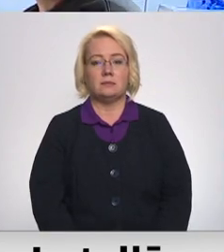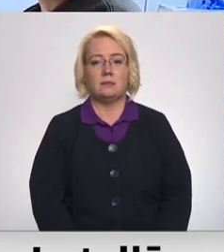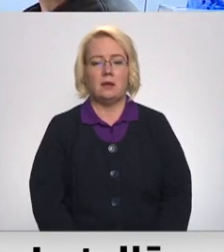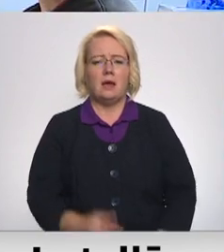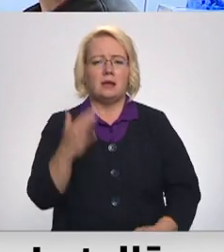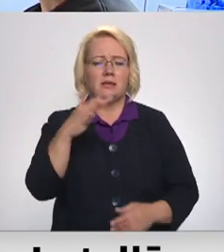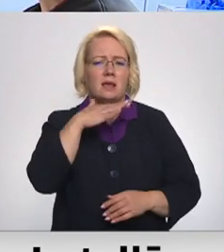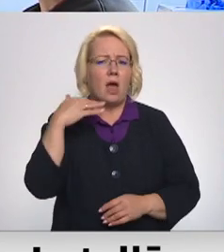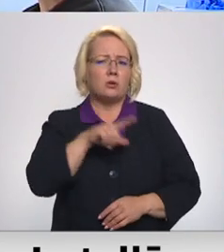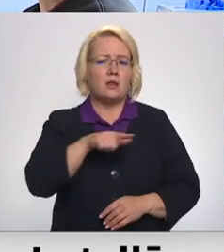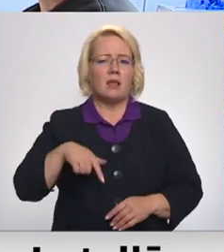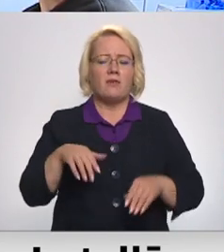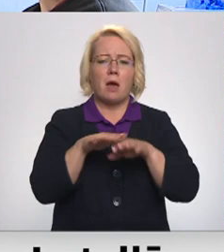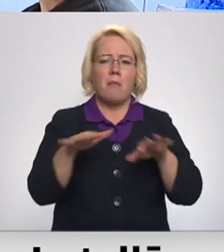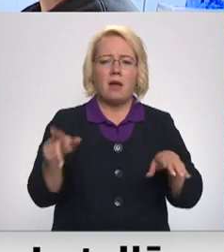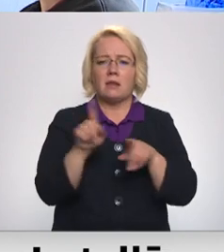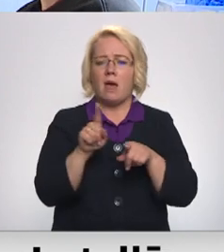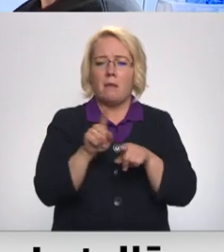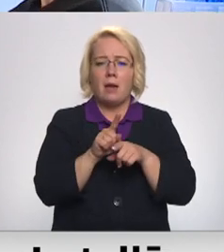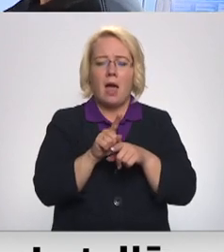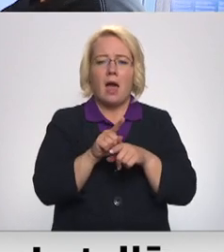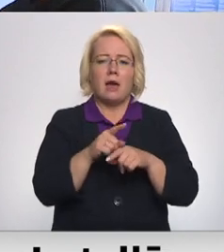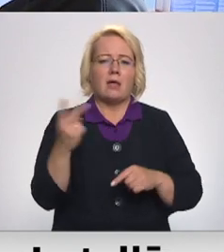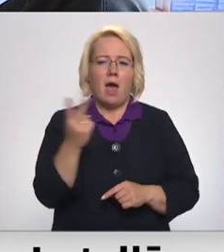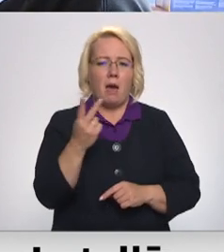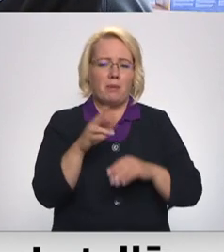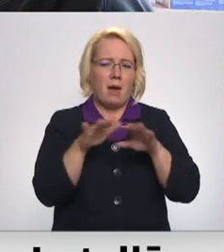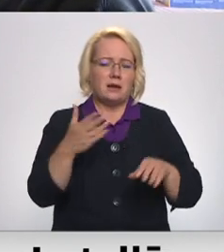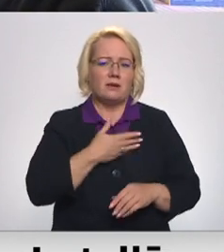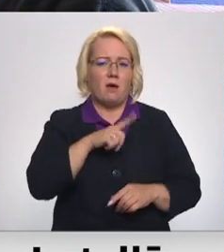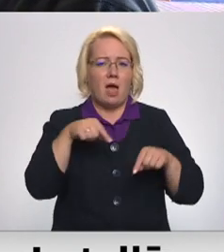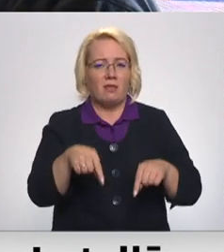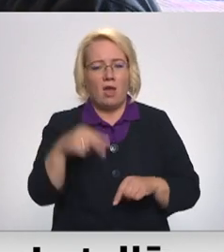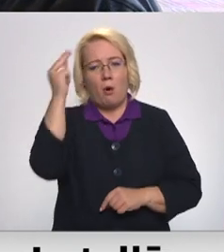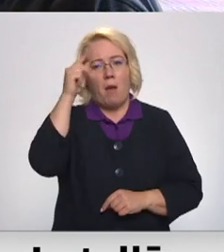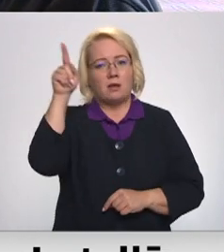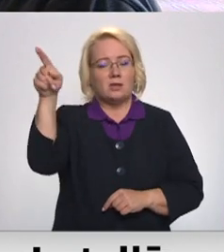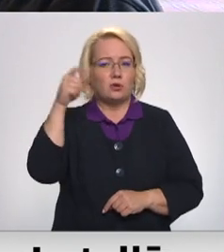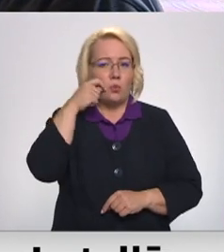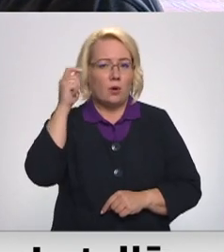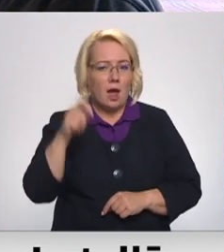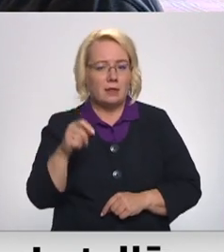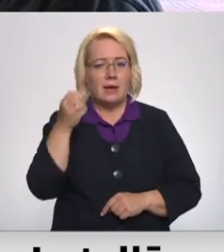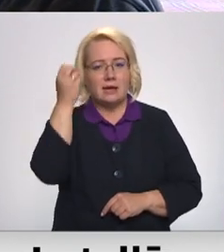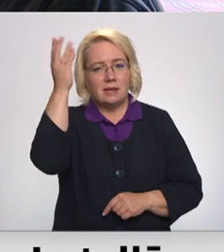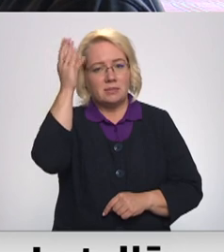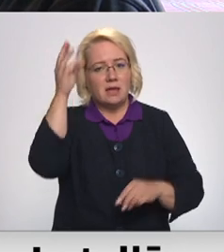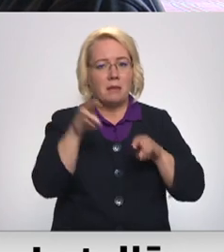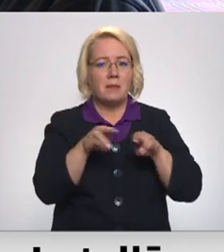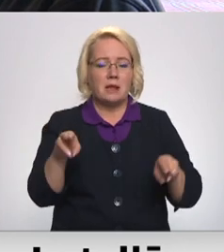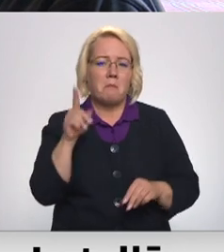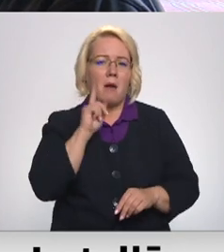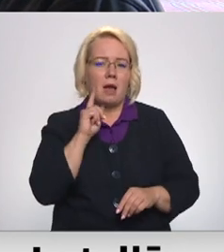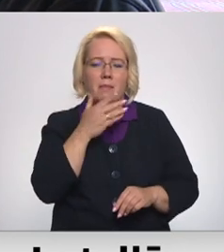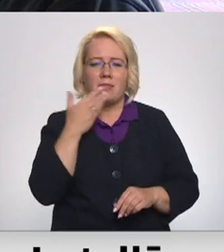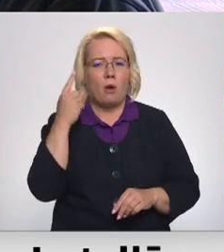Cik daudz Latvijā ir bērnu, kas tāpat kā Diāna un Timofejs dzīvo Latvijā, bet mācās Ukrainā, Izglītības un zinātnes ministrijai pagaidām